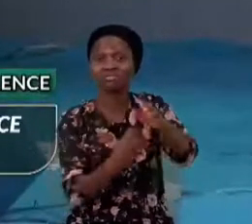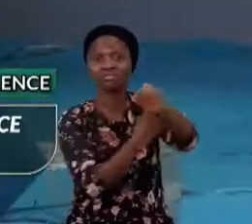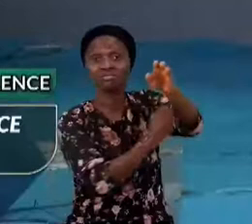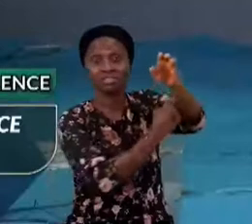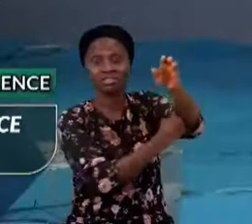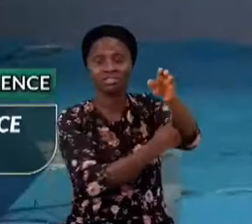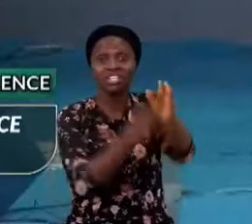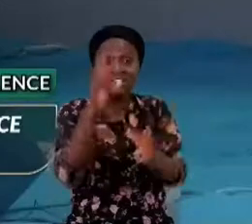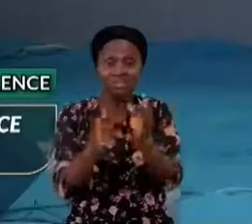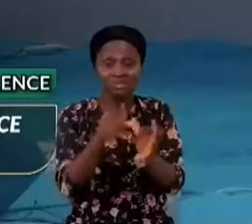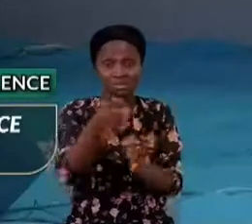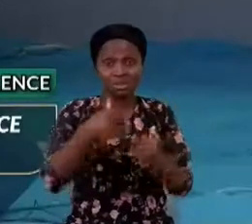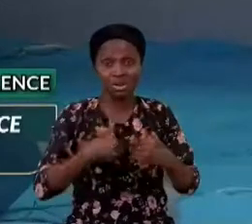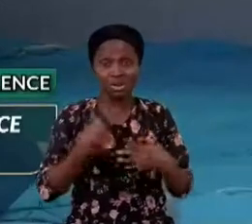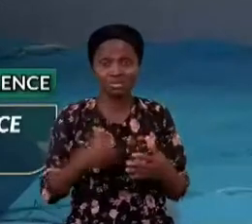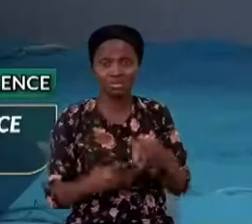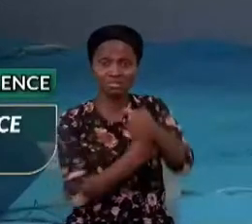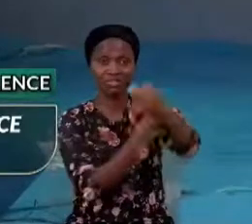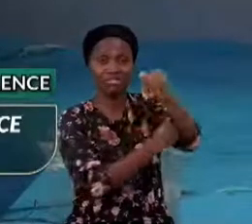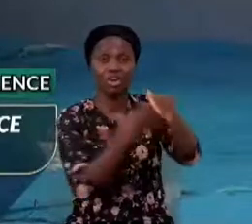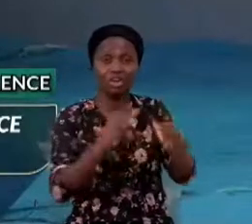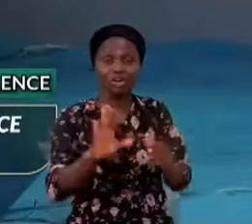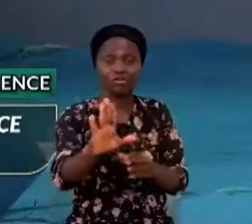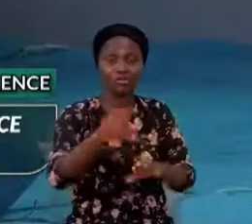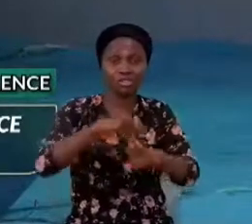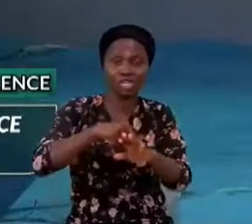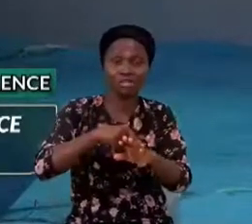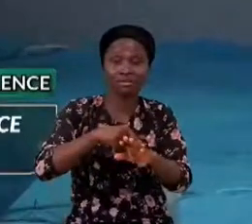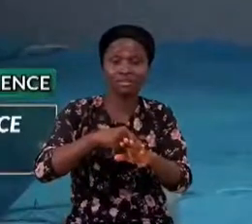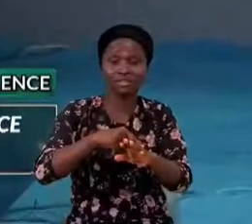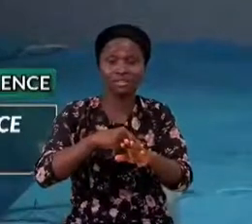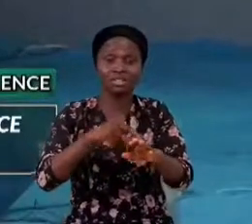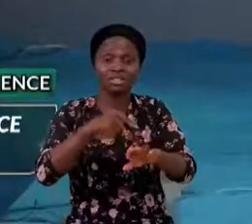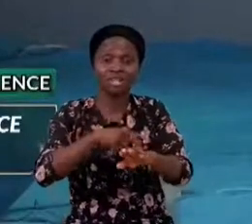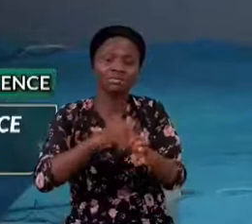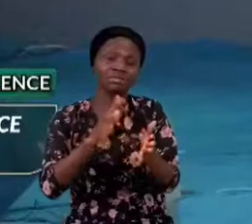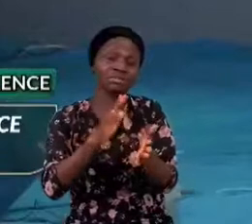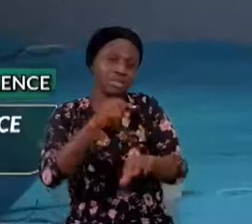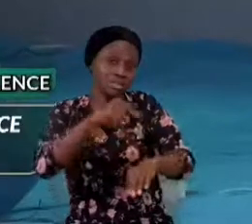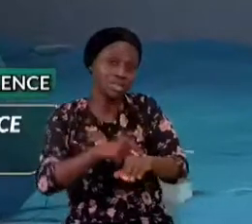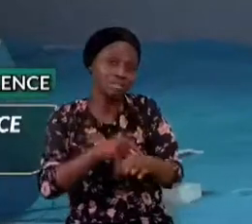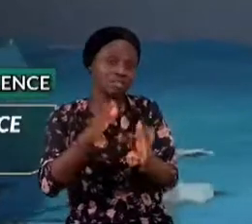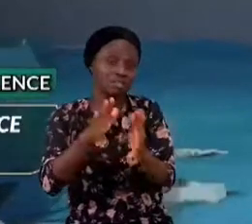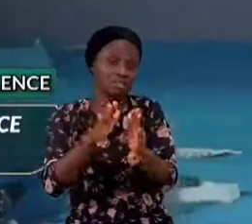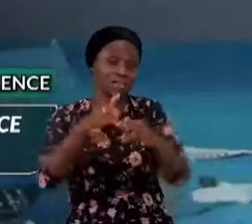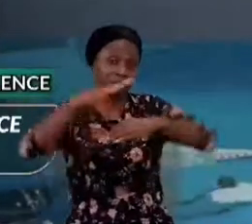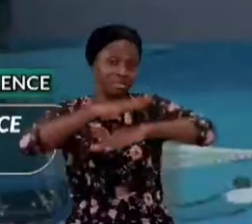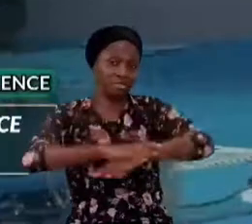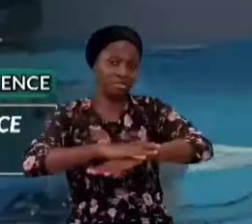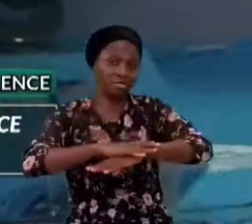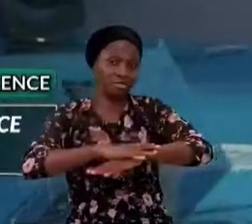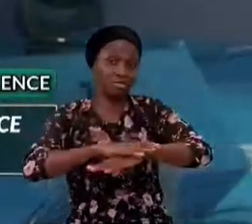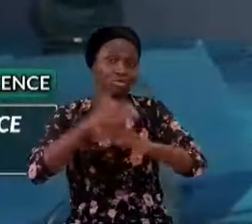2, la table de multiplication, 2 x 2, 2 x 2, 2 x 3, 2 x 4, 2 x 5, 2 x 8, vous